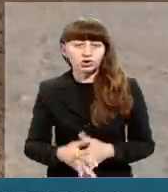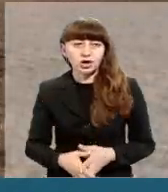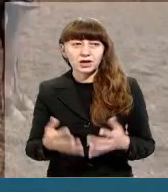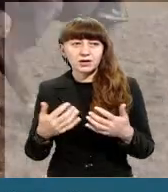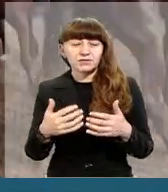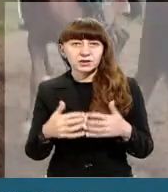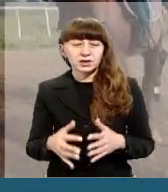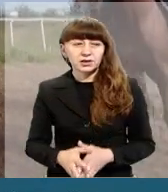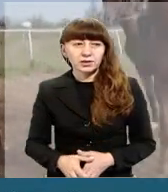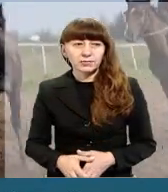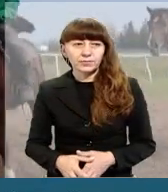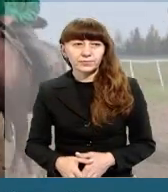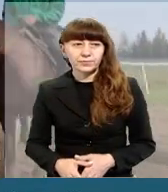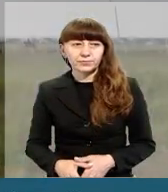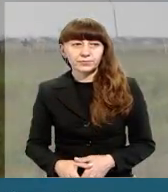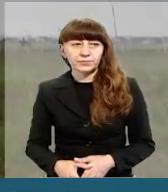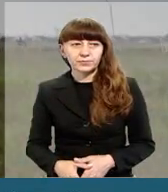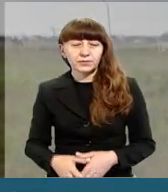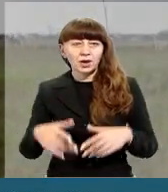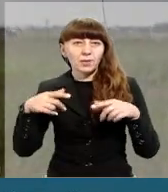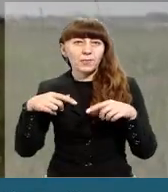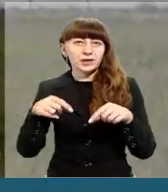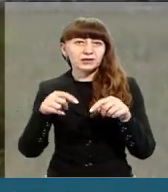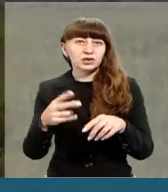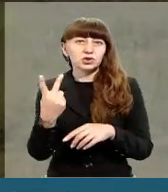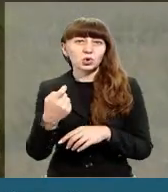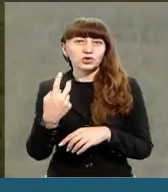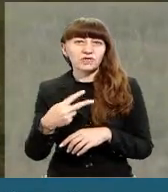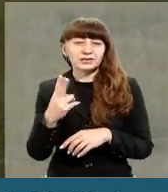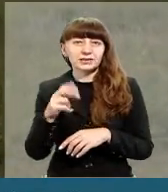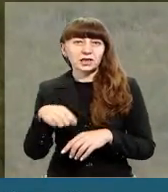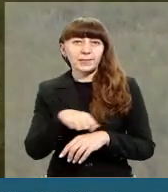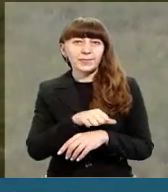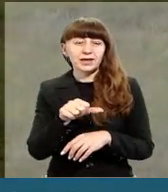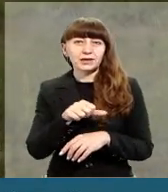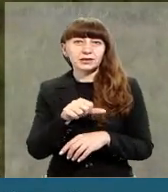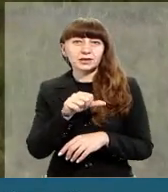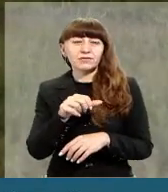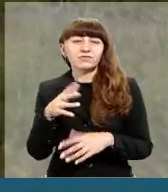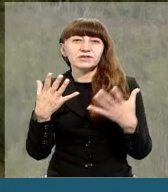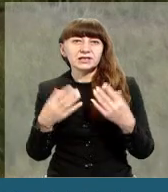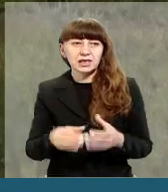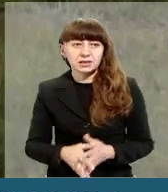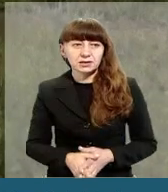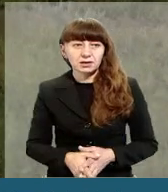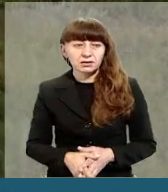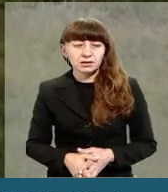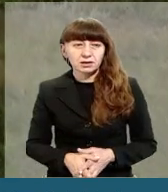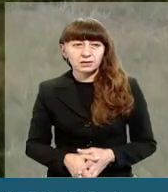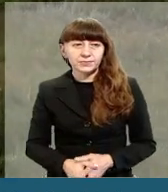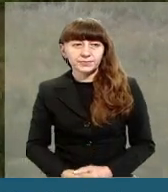тастауы керек. Бұл әлемдік стандарт. Ұлы Дала жорығы тек қана жарыс емес, көшпенділердің бай мәдениеті мен дәстүрін